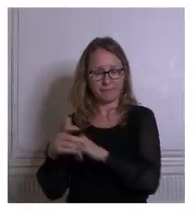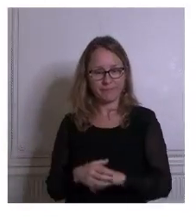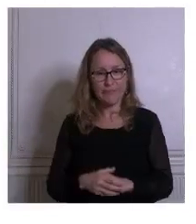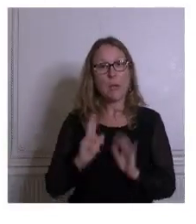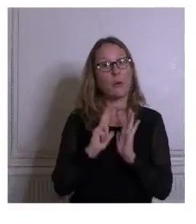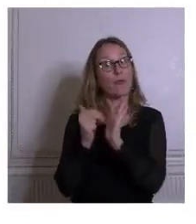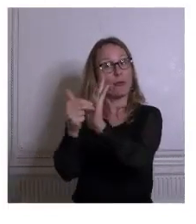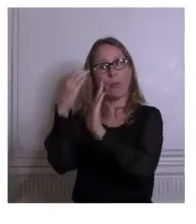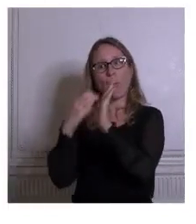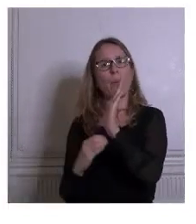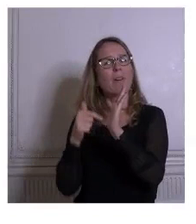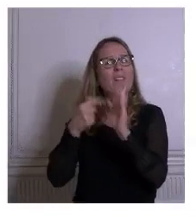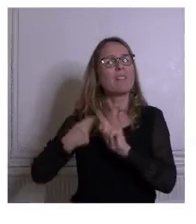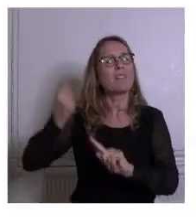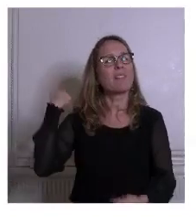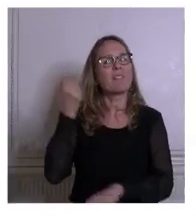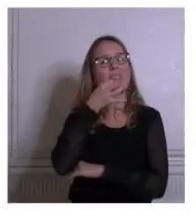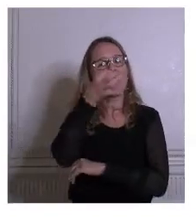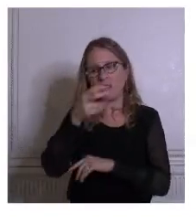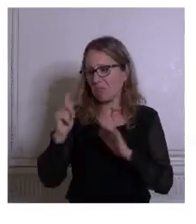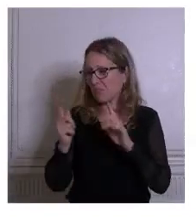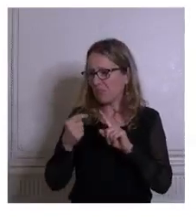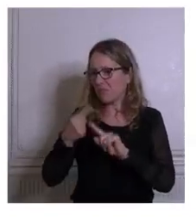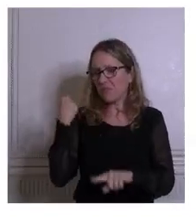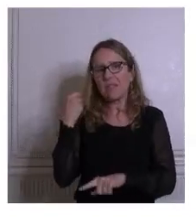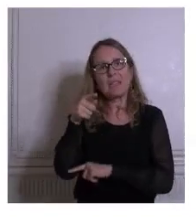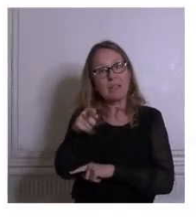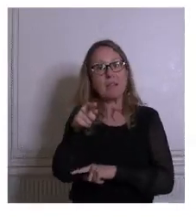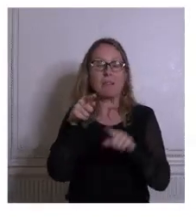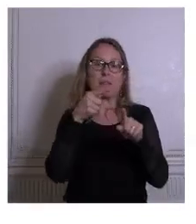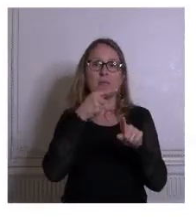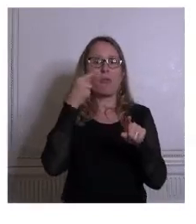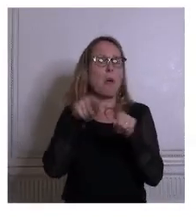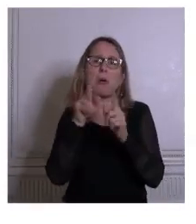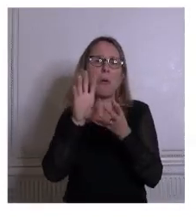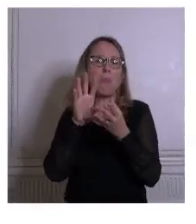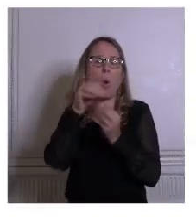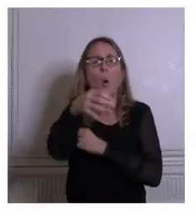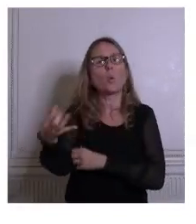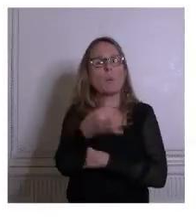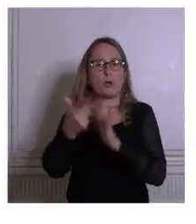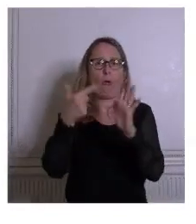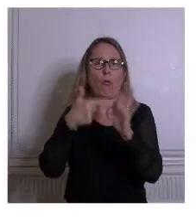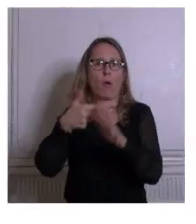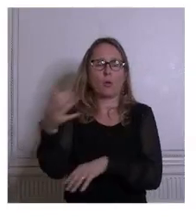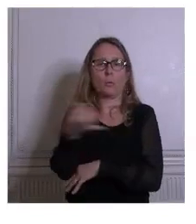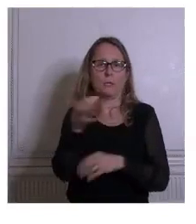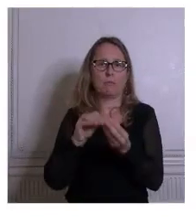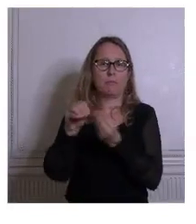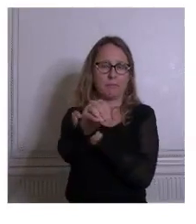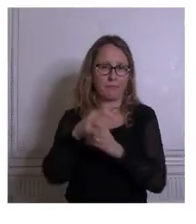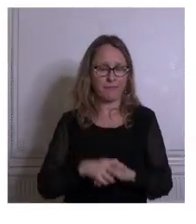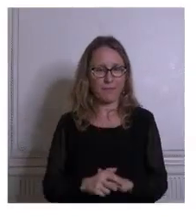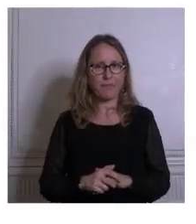là, ça devait être 142, ou je ne sais plus combien que c'était au tout début, et ça a été augmenté de 3,5. Mais ça correspond à ce que vous avez touché à partir du mois d'août.